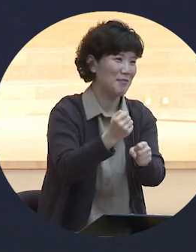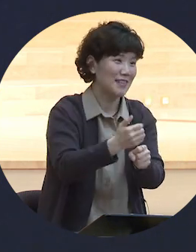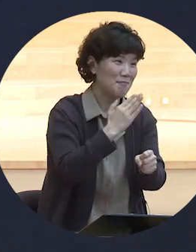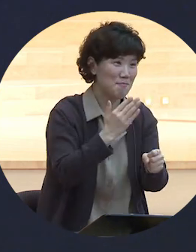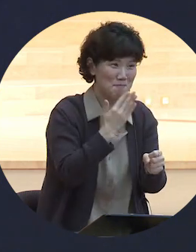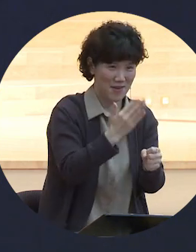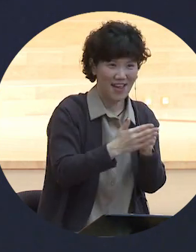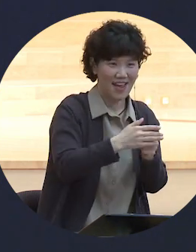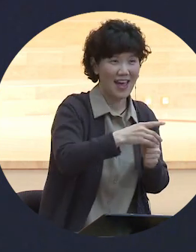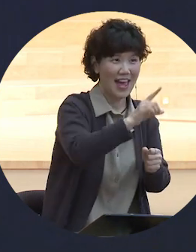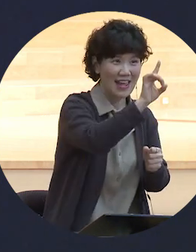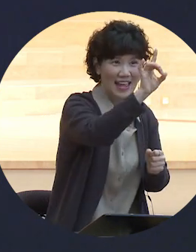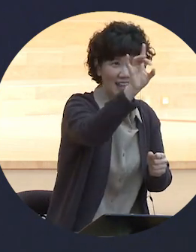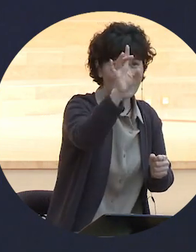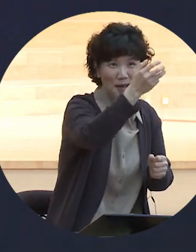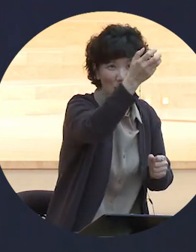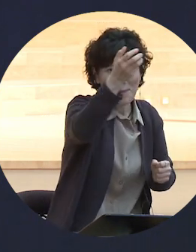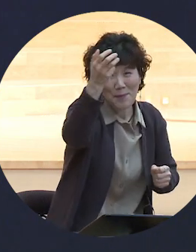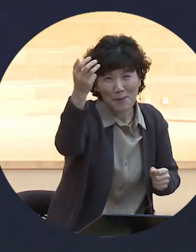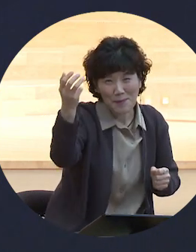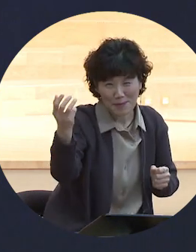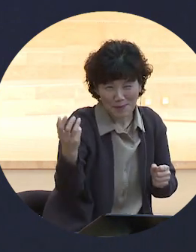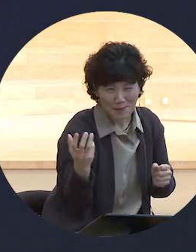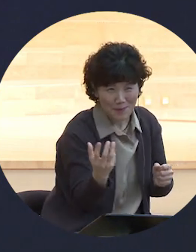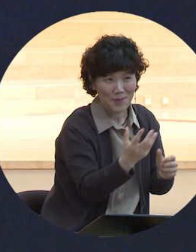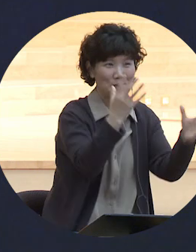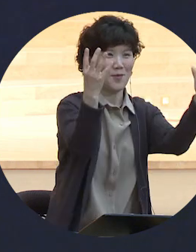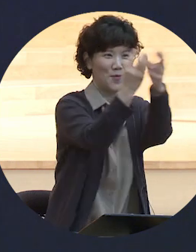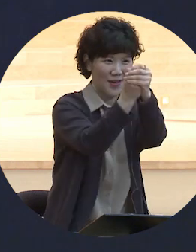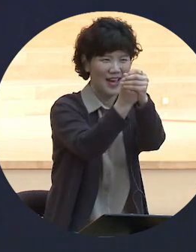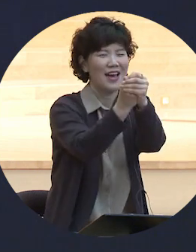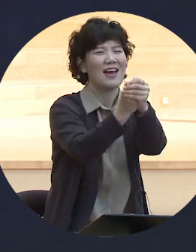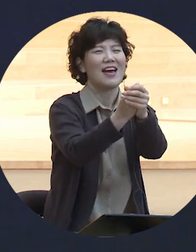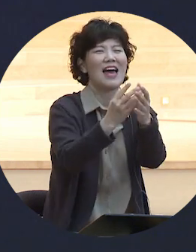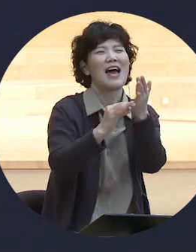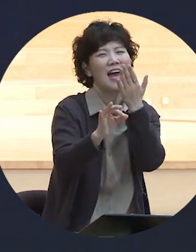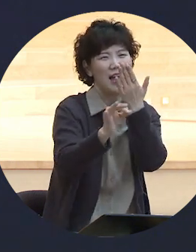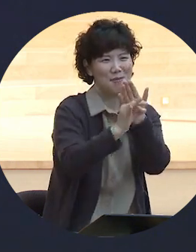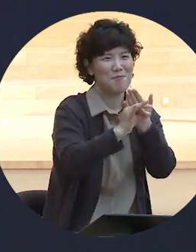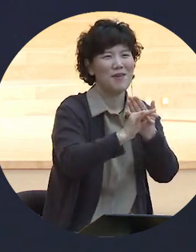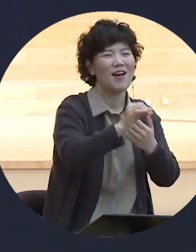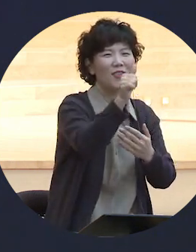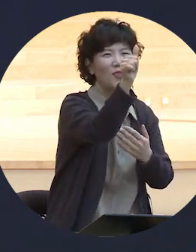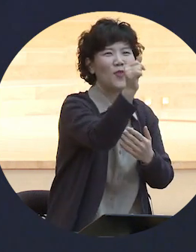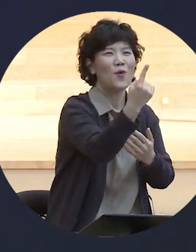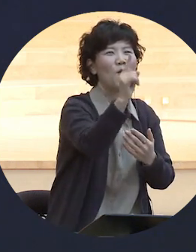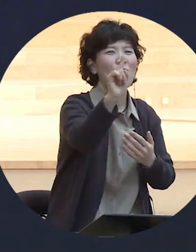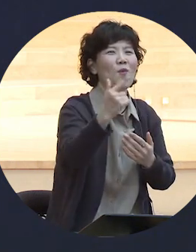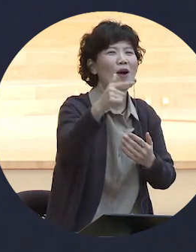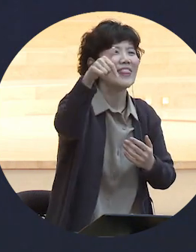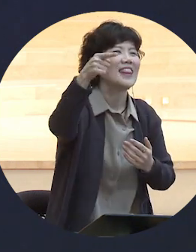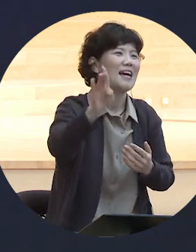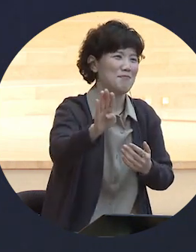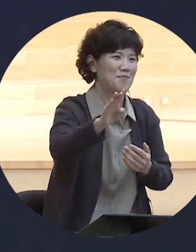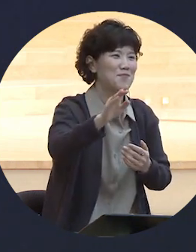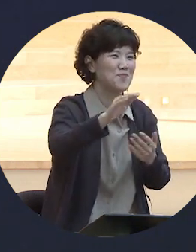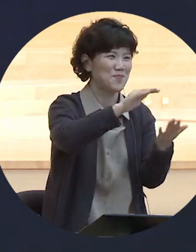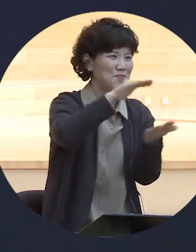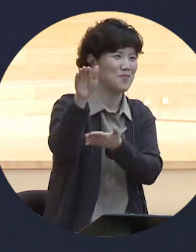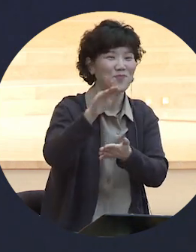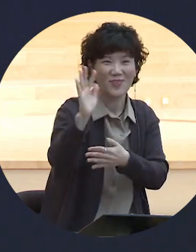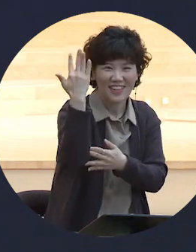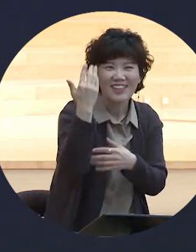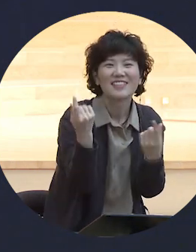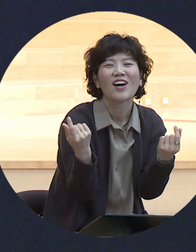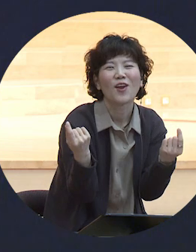쭉 돌면 이걸 뭐라고 부르죠? 환갑 한 바퀴 다 돌았다. 그런데